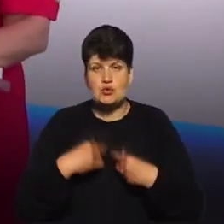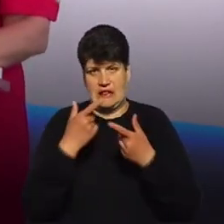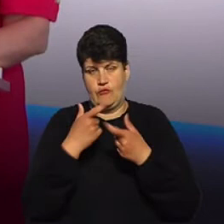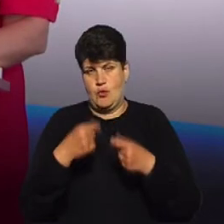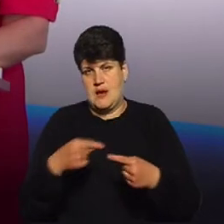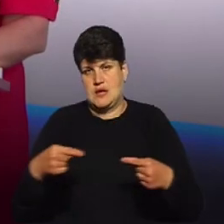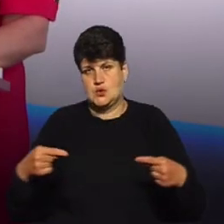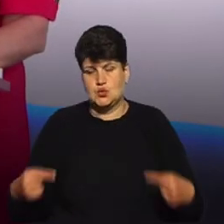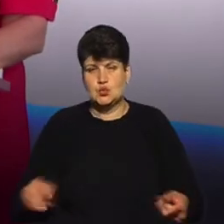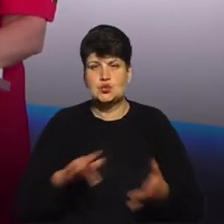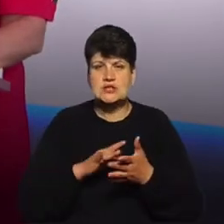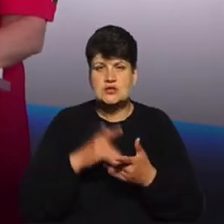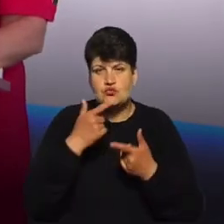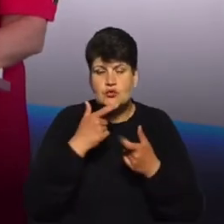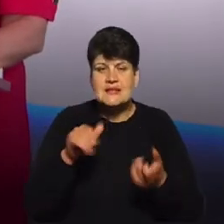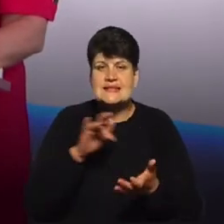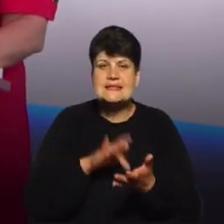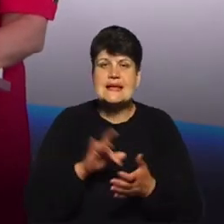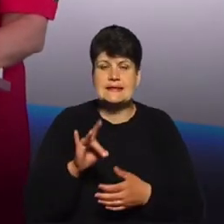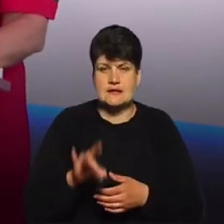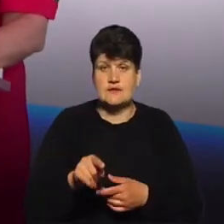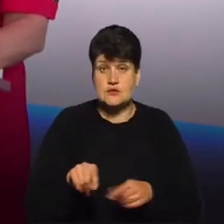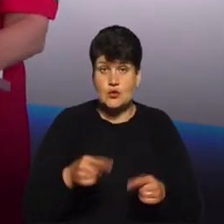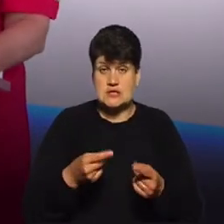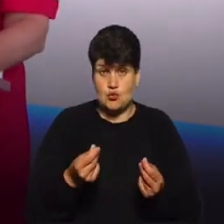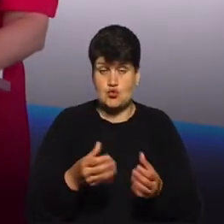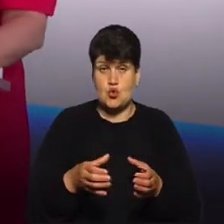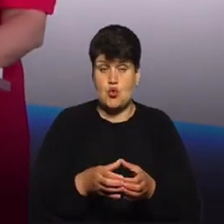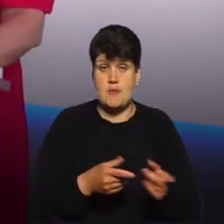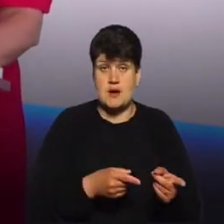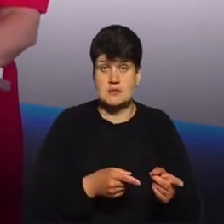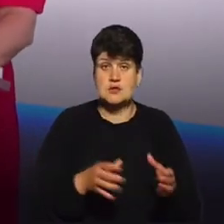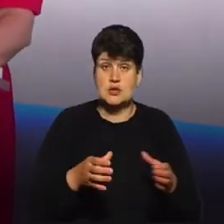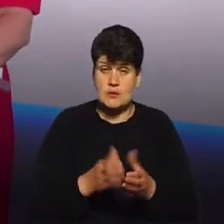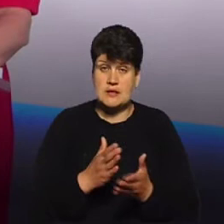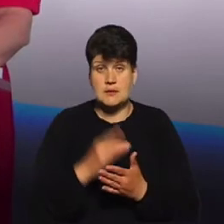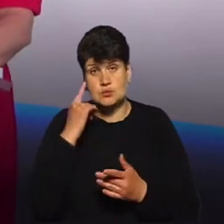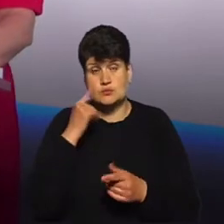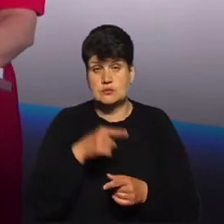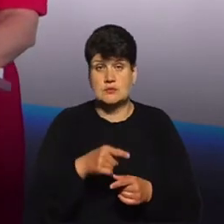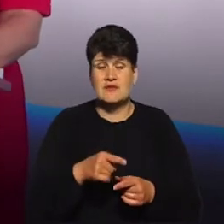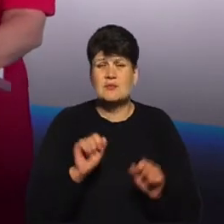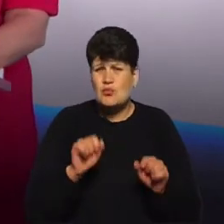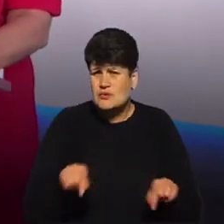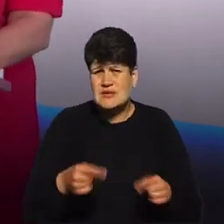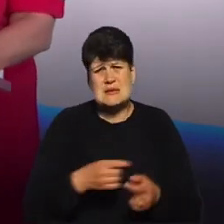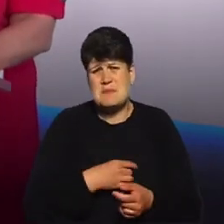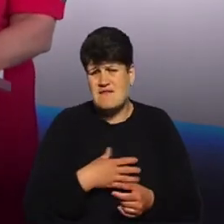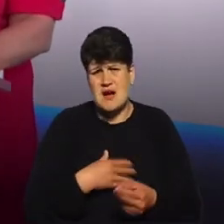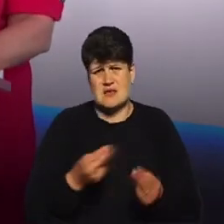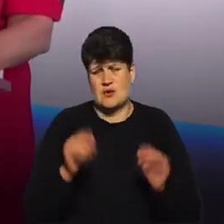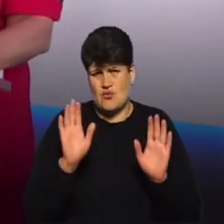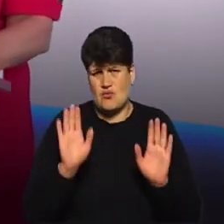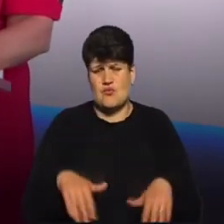Але він створюється за кошти громади. Це вже громада має дбати про те, щоб він в неї був. Він може створитися і за приватні кошти. Це, як то кажуть, вподобання